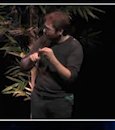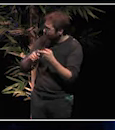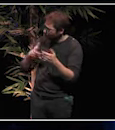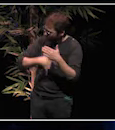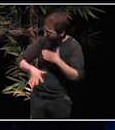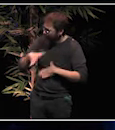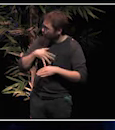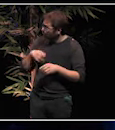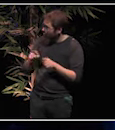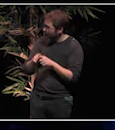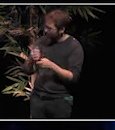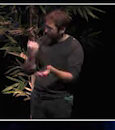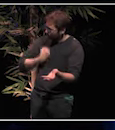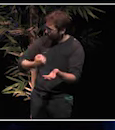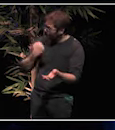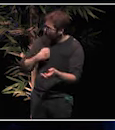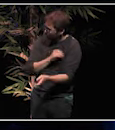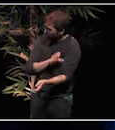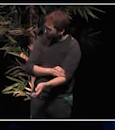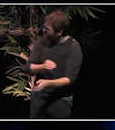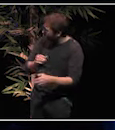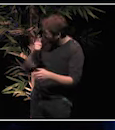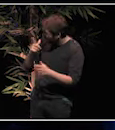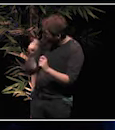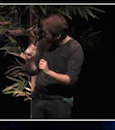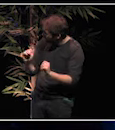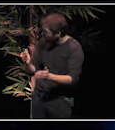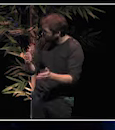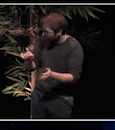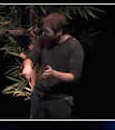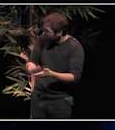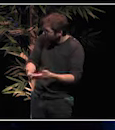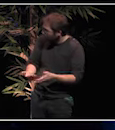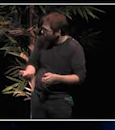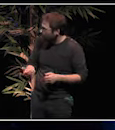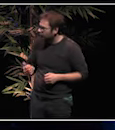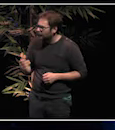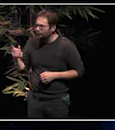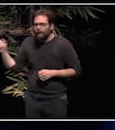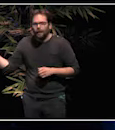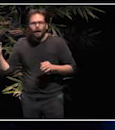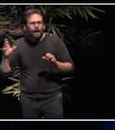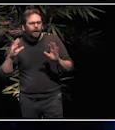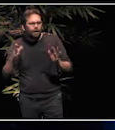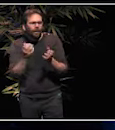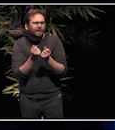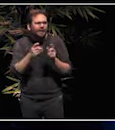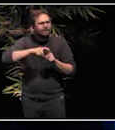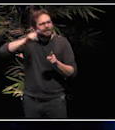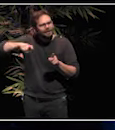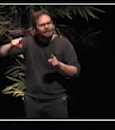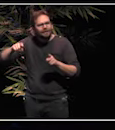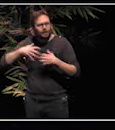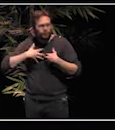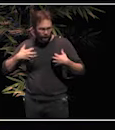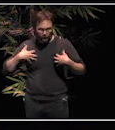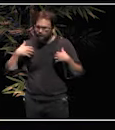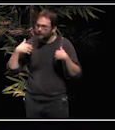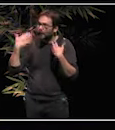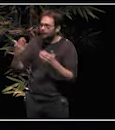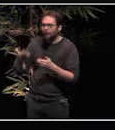musculaires parce que ça, on ne peut pas les éviter finalement. Alors, je vais présenter quelques données scientifiques. Après, je laisserai surtout la parole